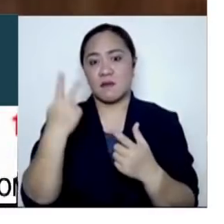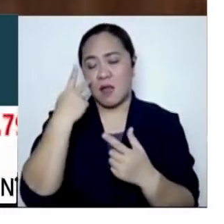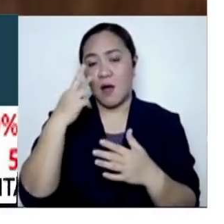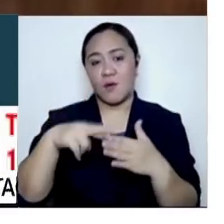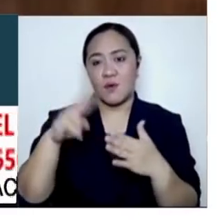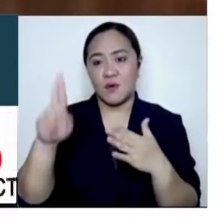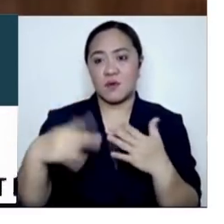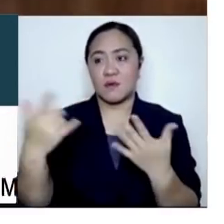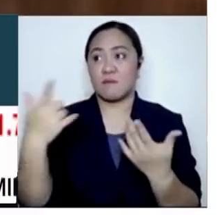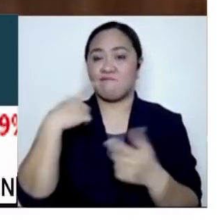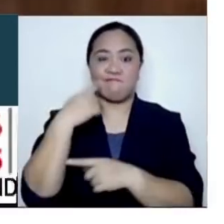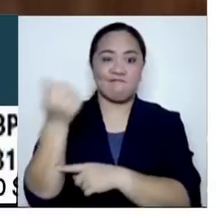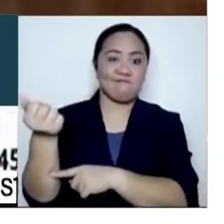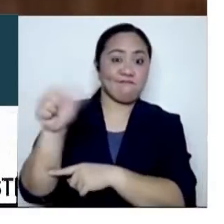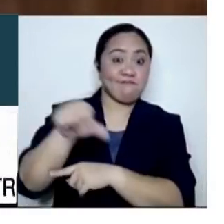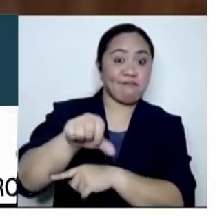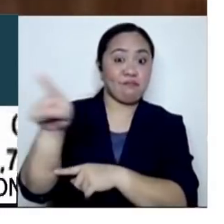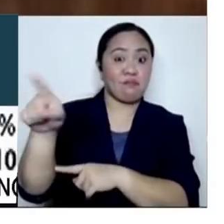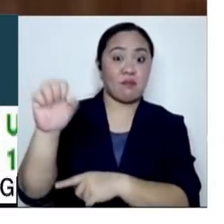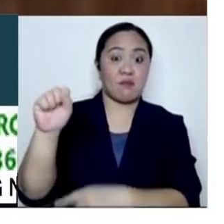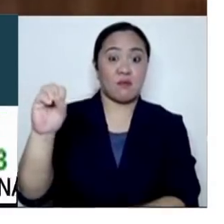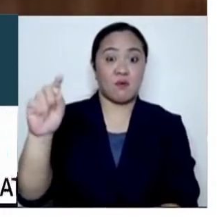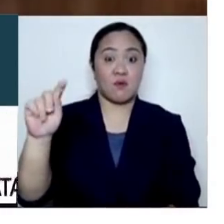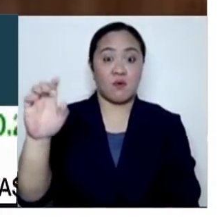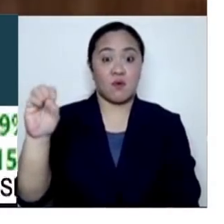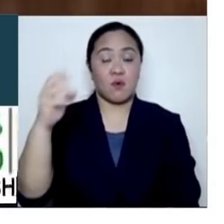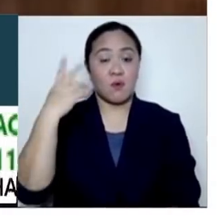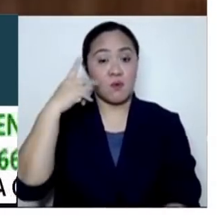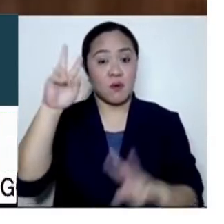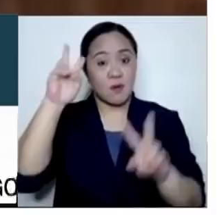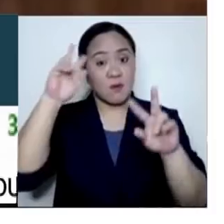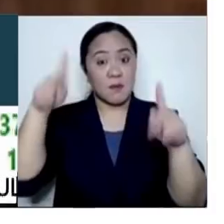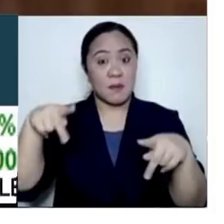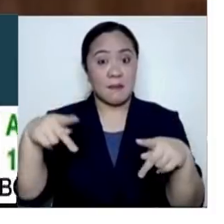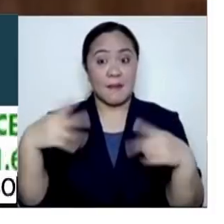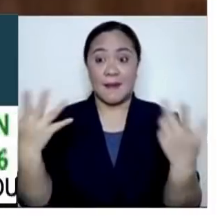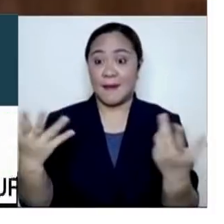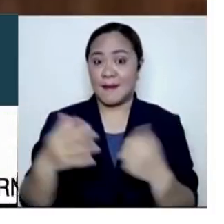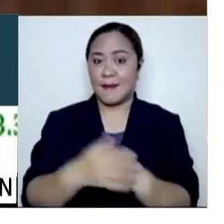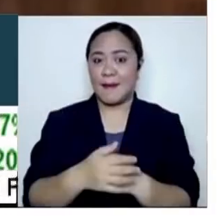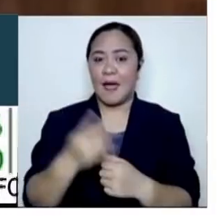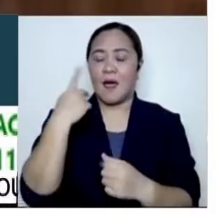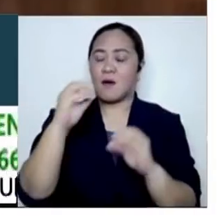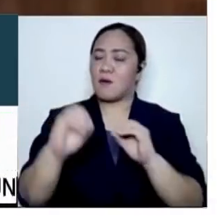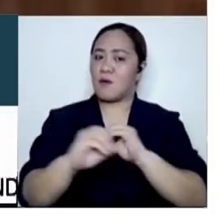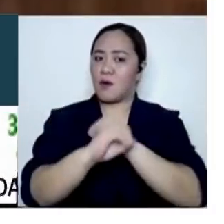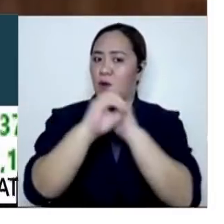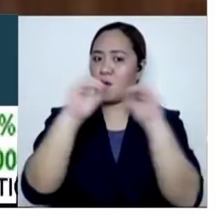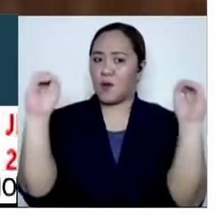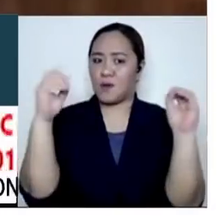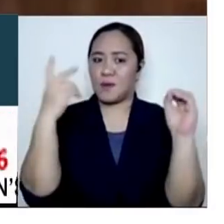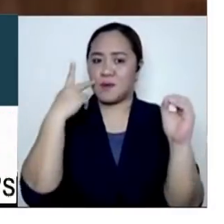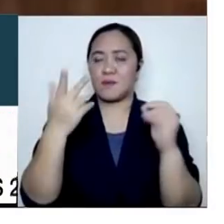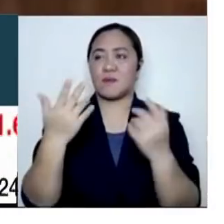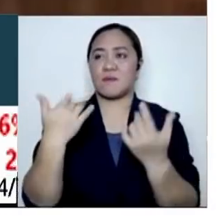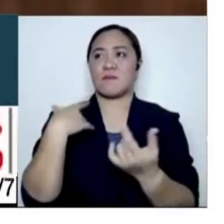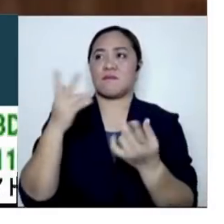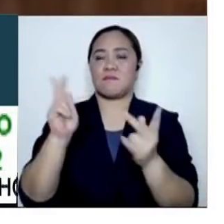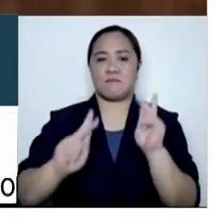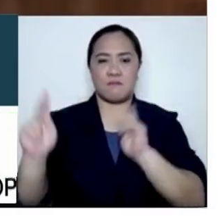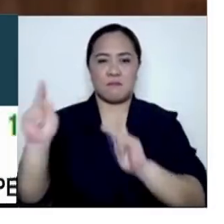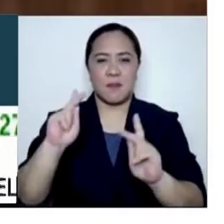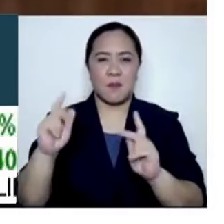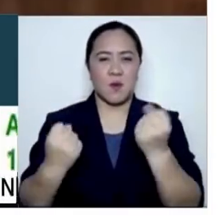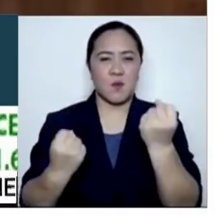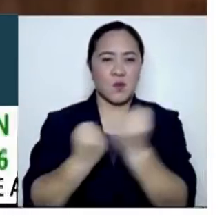na kayo ni Senator Soto ngayon sa Vice President. Nakikita nyo, talagang nagluluho na yung suporta sa inyo ng tao.